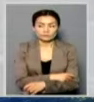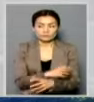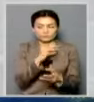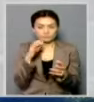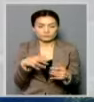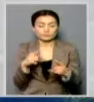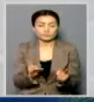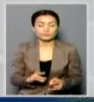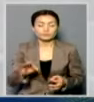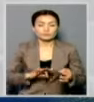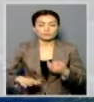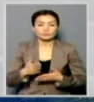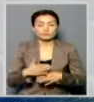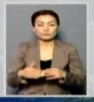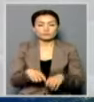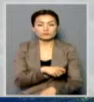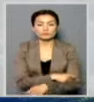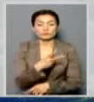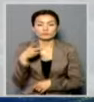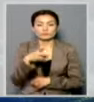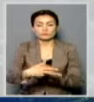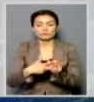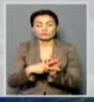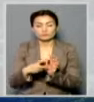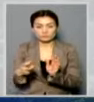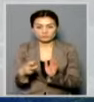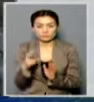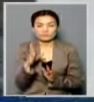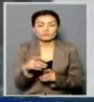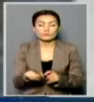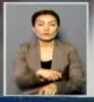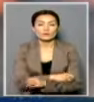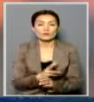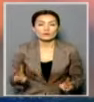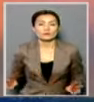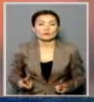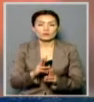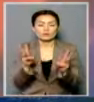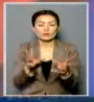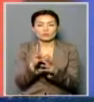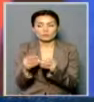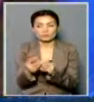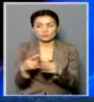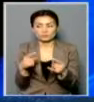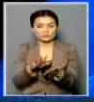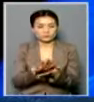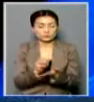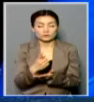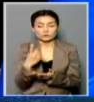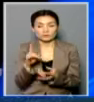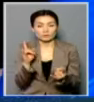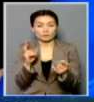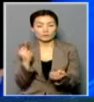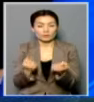промышленные отходы площадь пожара 2800 квадратных метров в результате пожара огнем уничтожен один